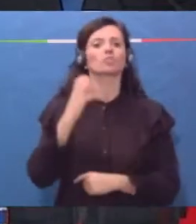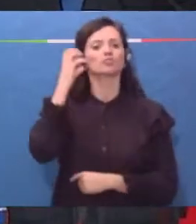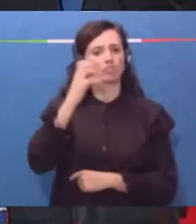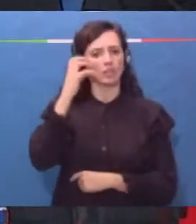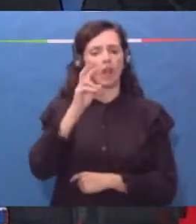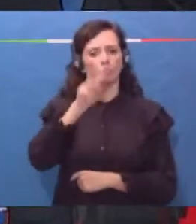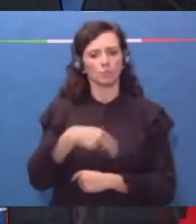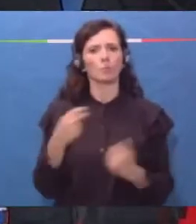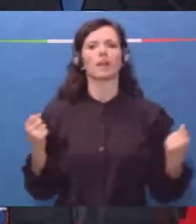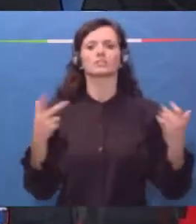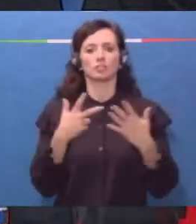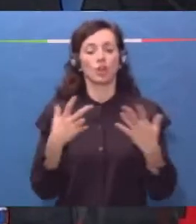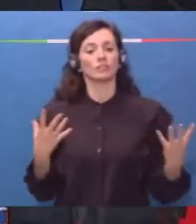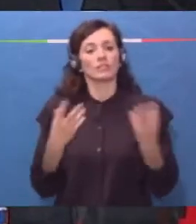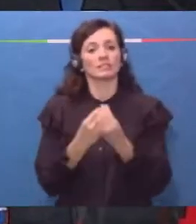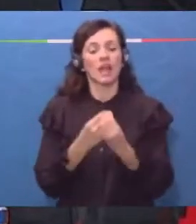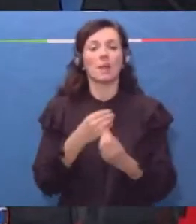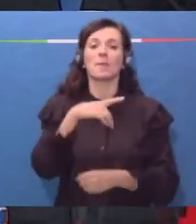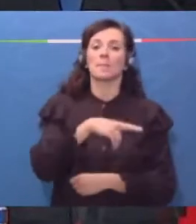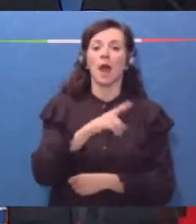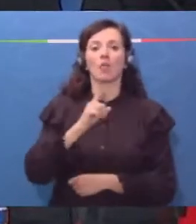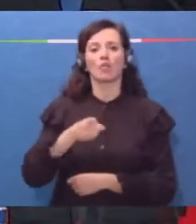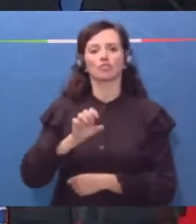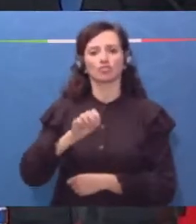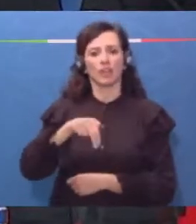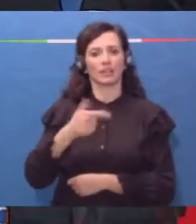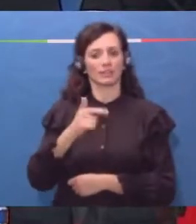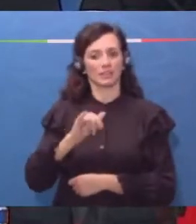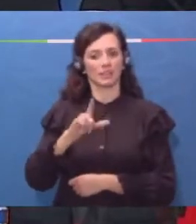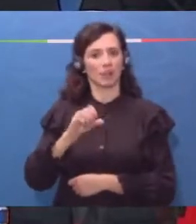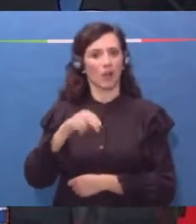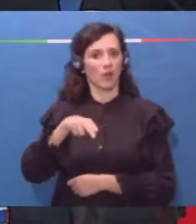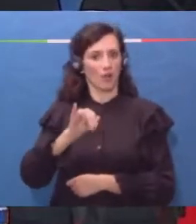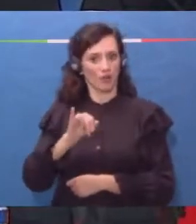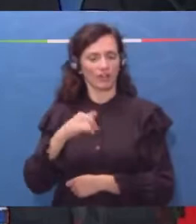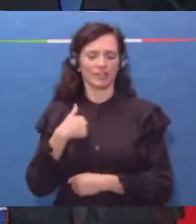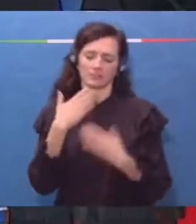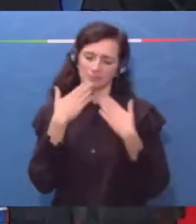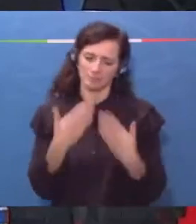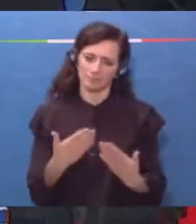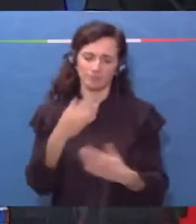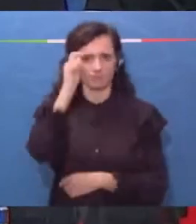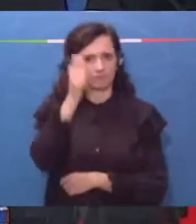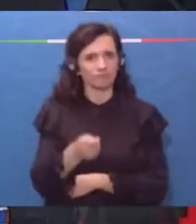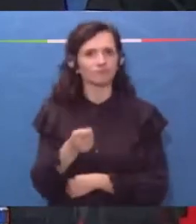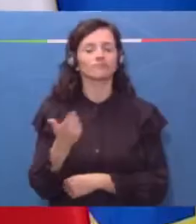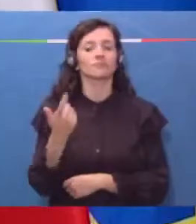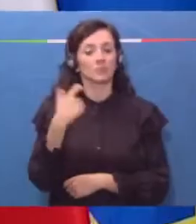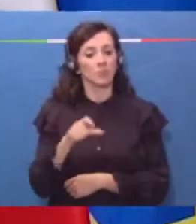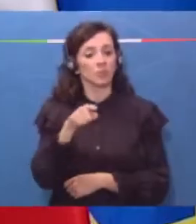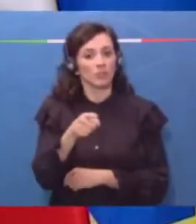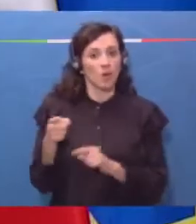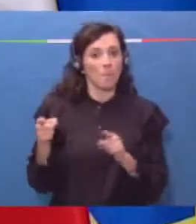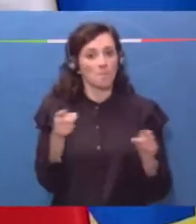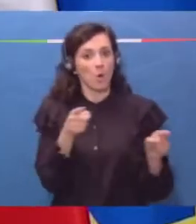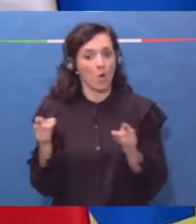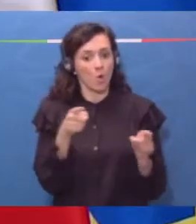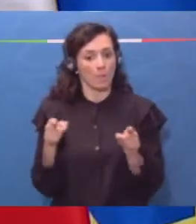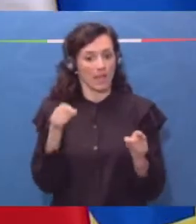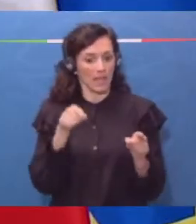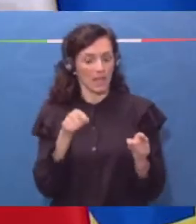a Roma con Paolo Gentiloni, a cui rendo omaggio perché in quel frangente ha